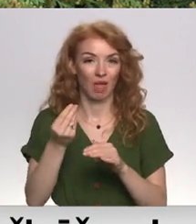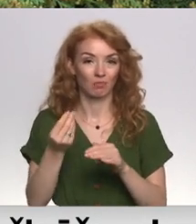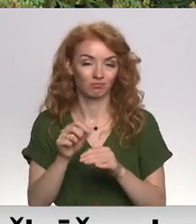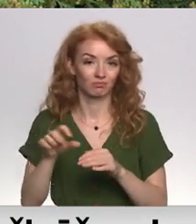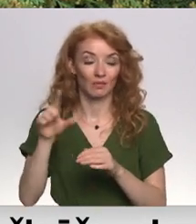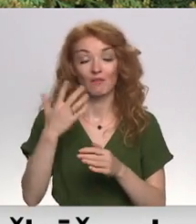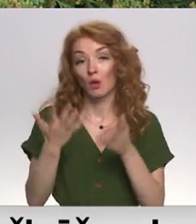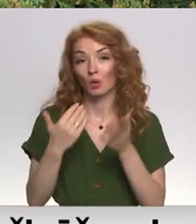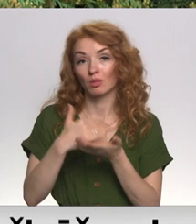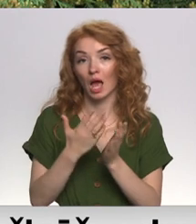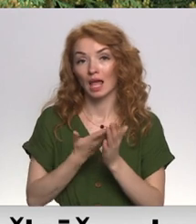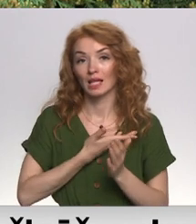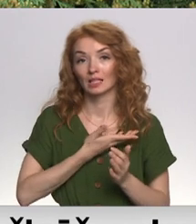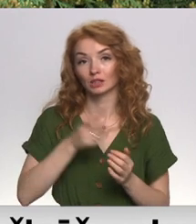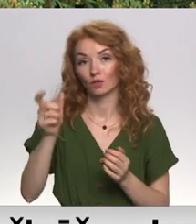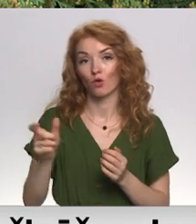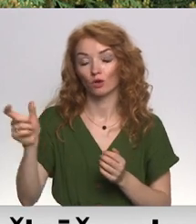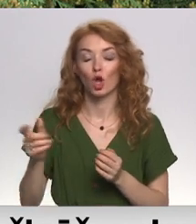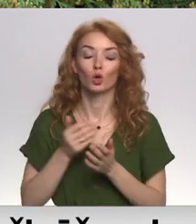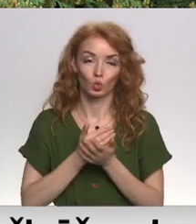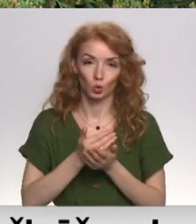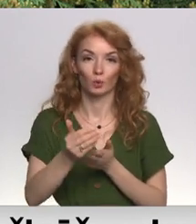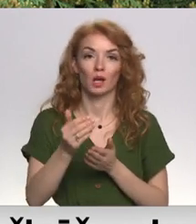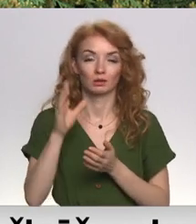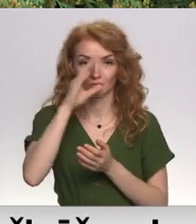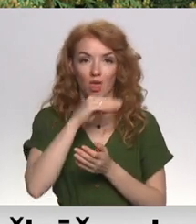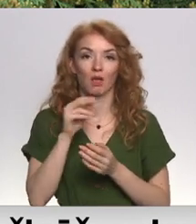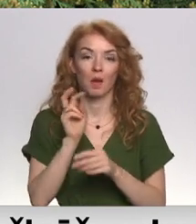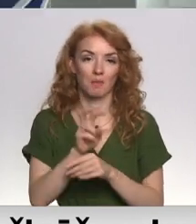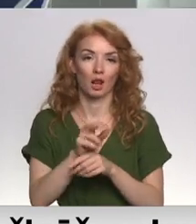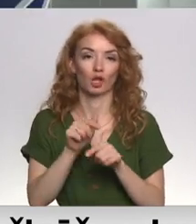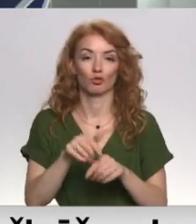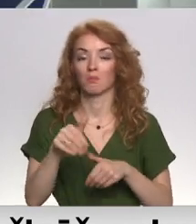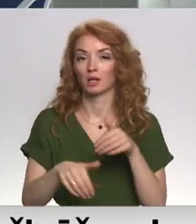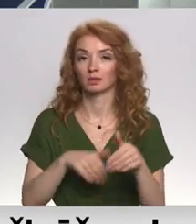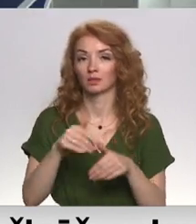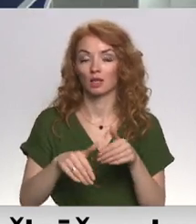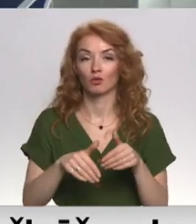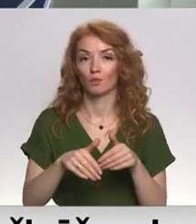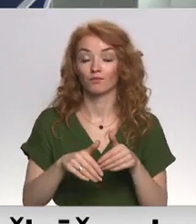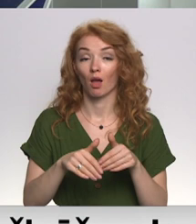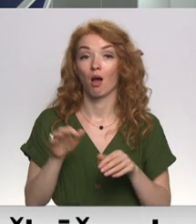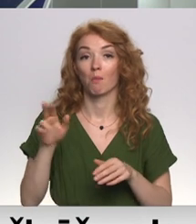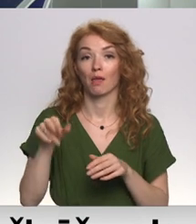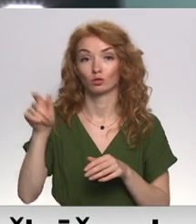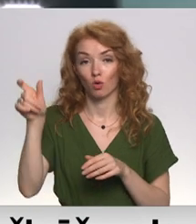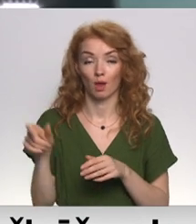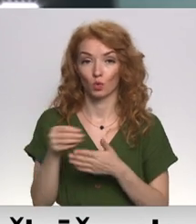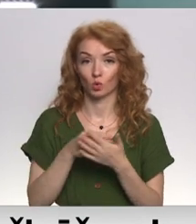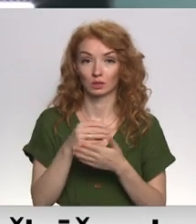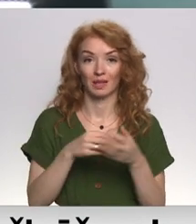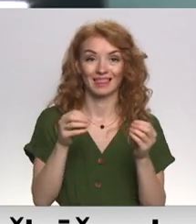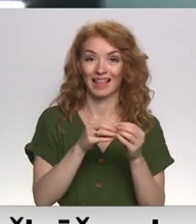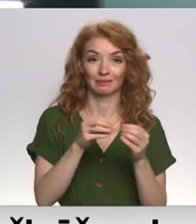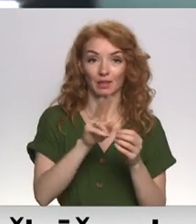nu daļa iedzīvotāji joprojām būs spējīgi un nāks apmeklēs baseinu. Ilgas kundzē tas nozīmē, ka līdšanējo 10